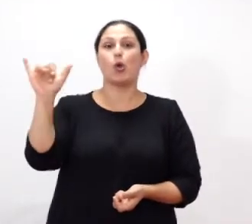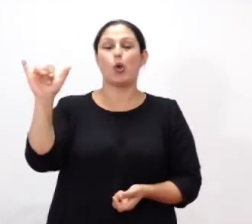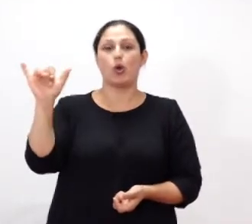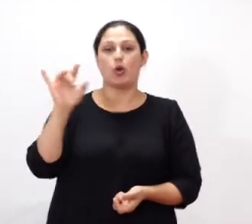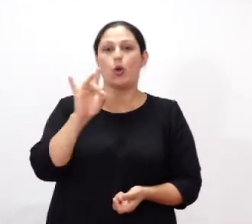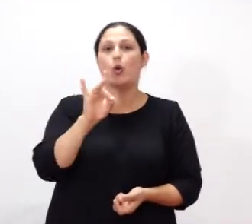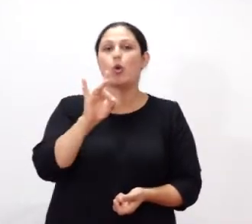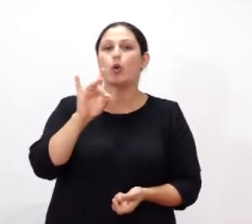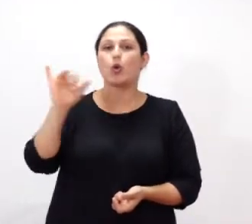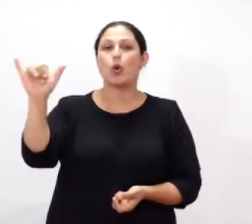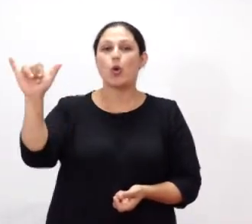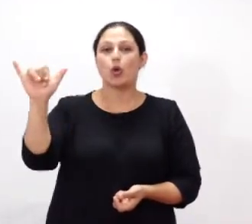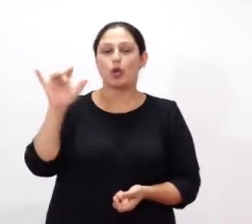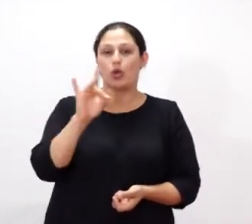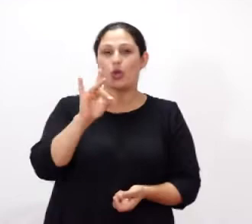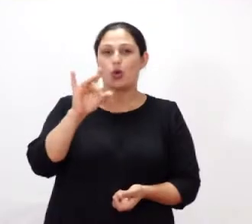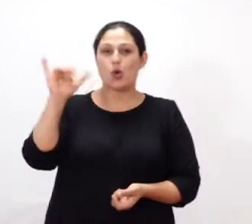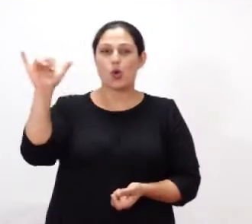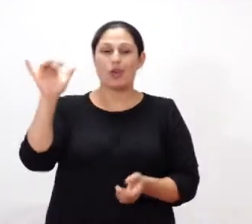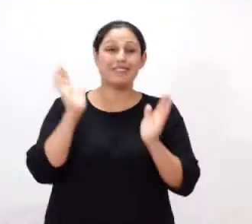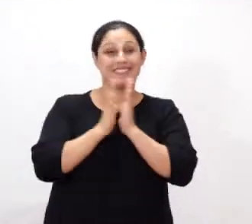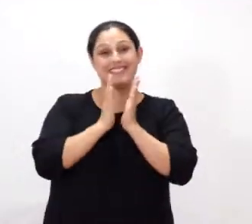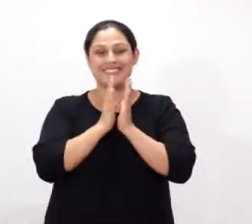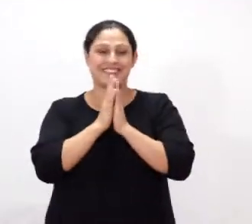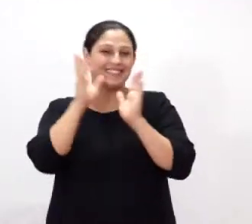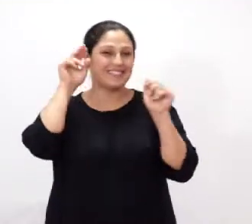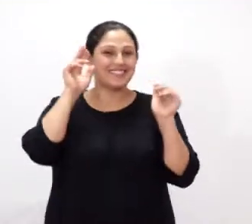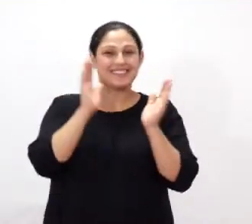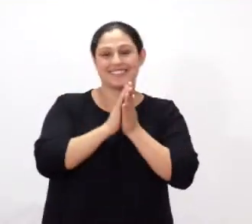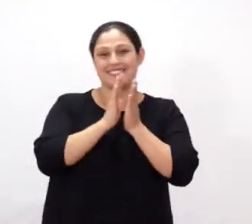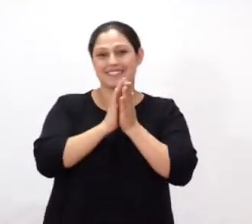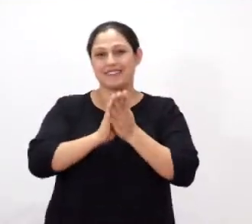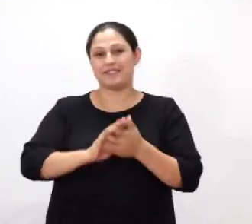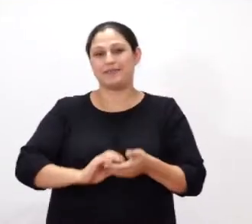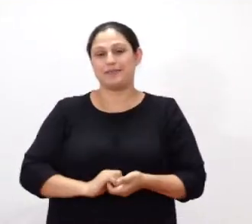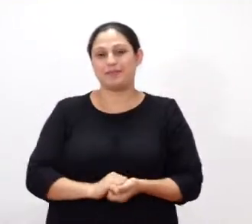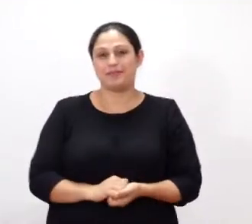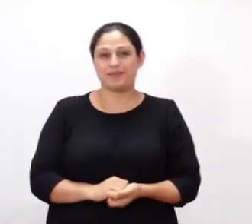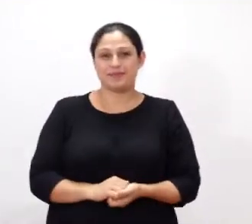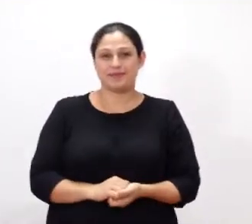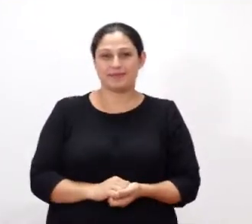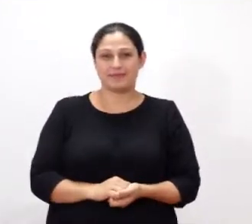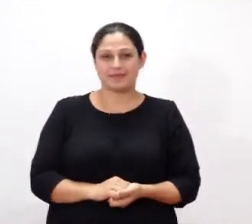ا ر ر حاضر حاضر حاضر حاضر انا